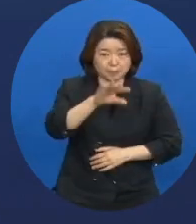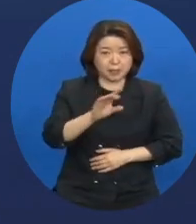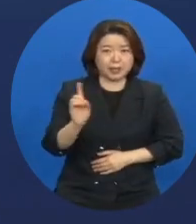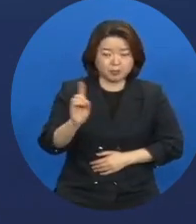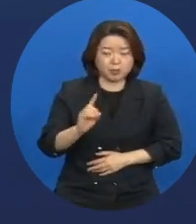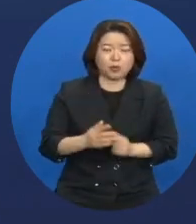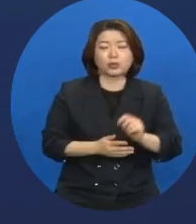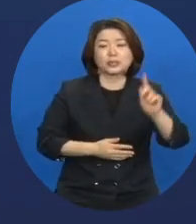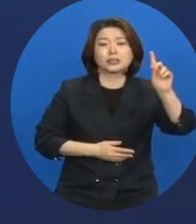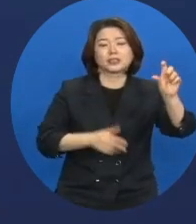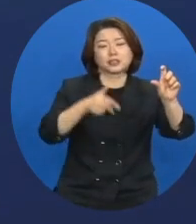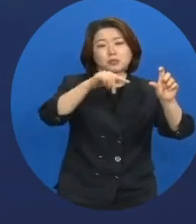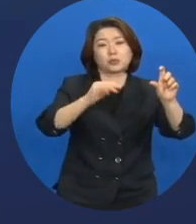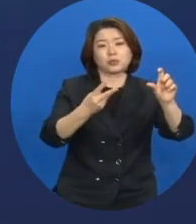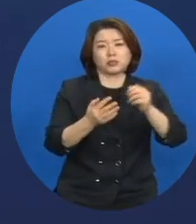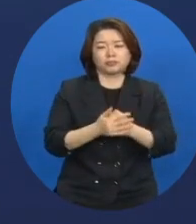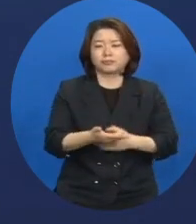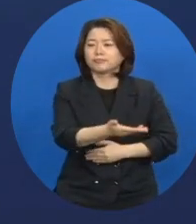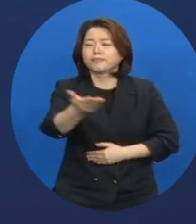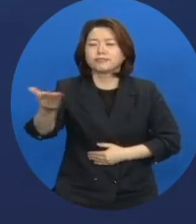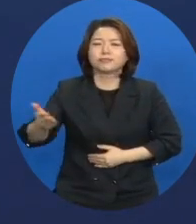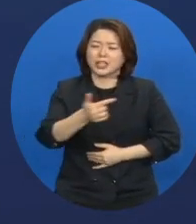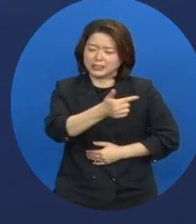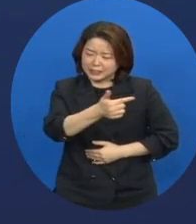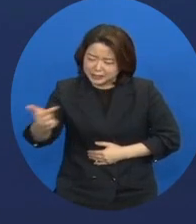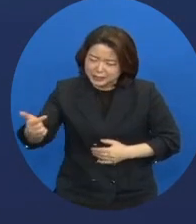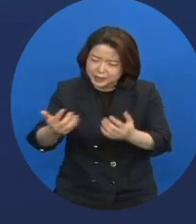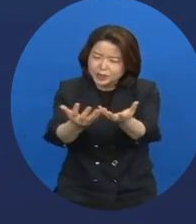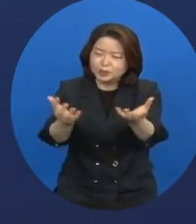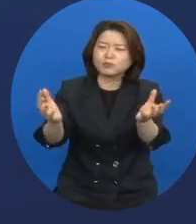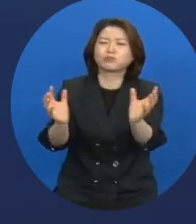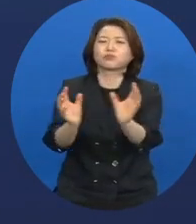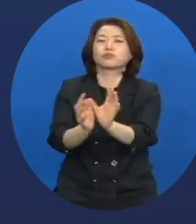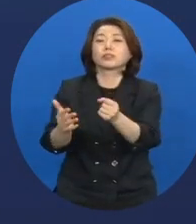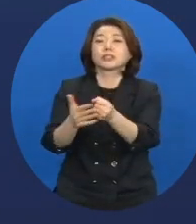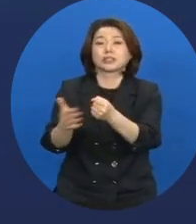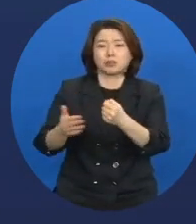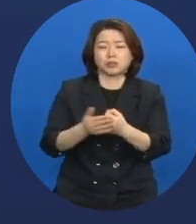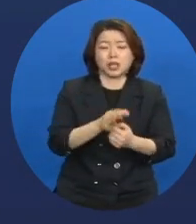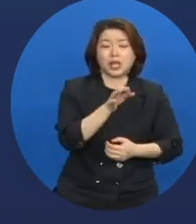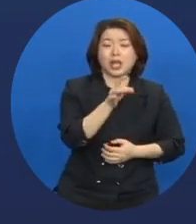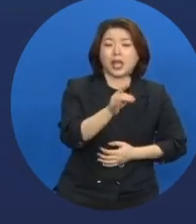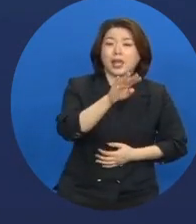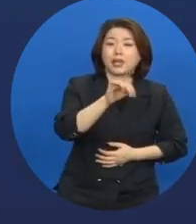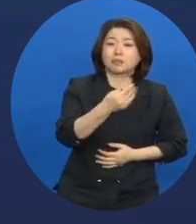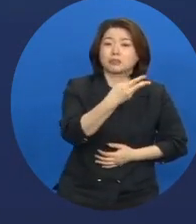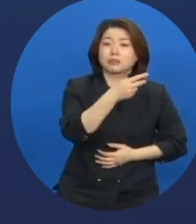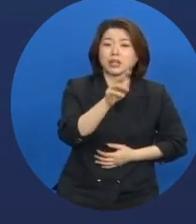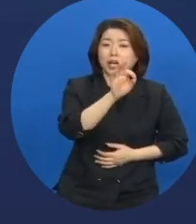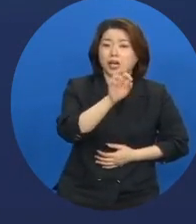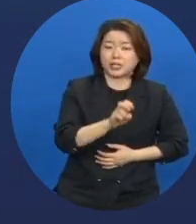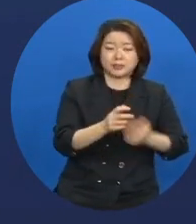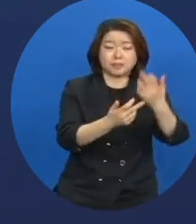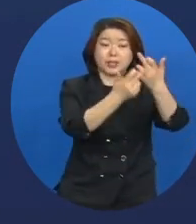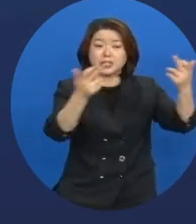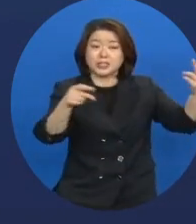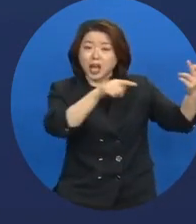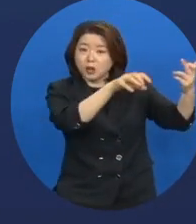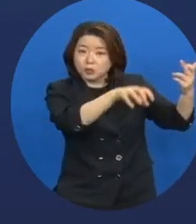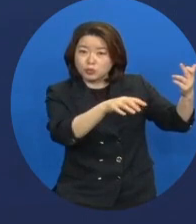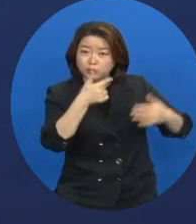15절에 당신들이 큰 무리이어서 에브라임 산간 지방이 당신들에게